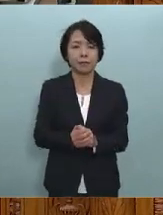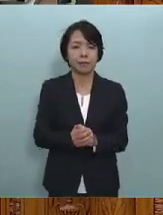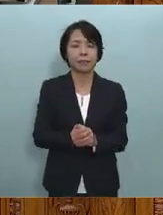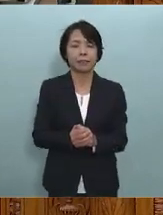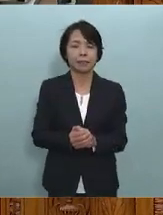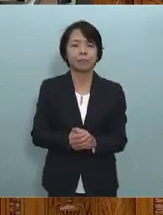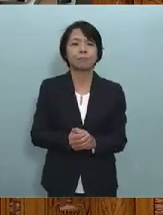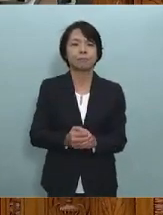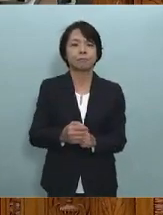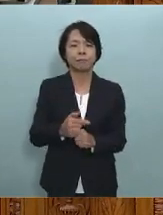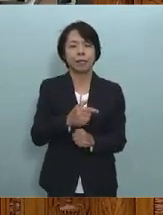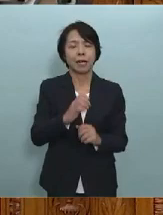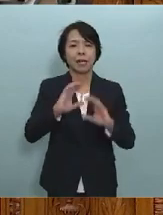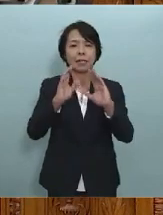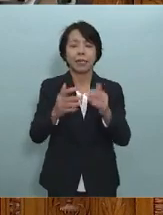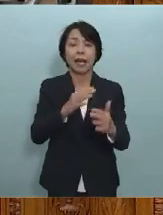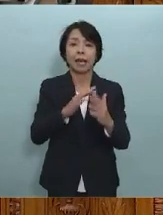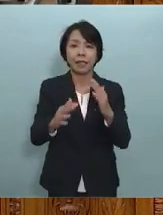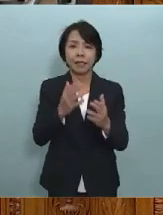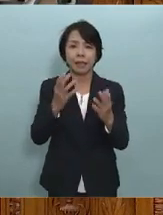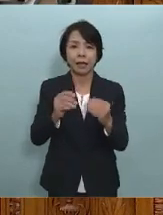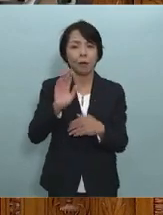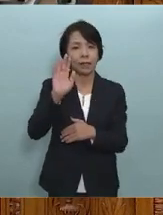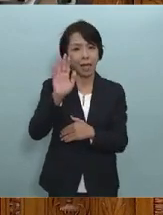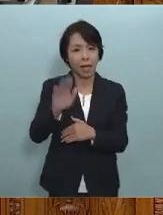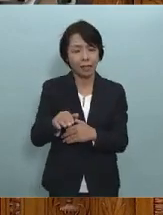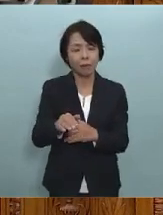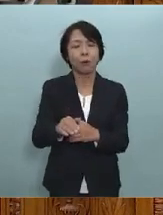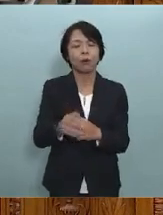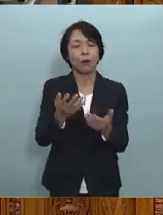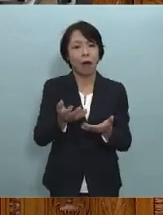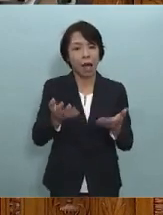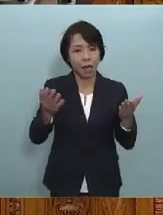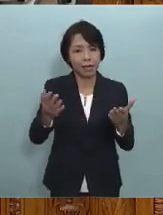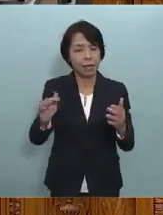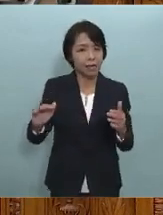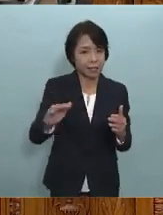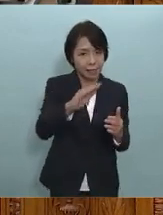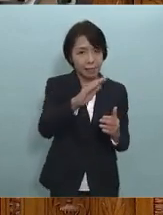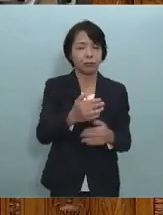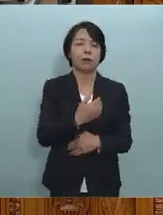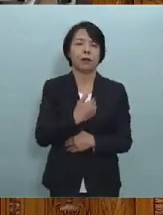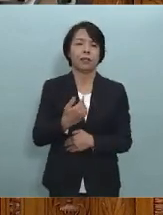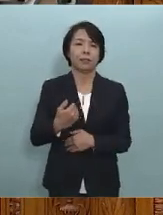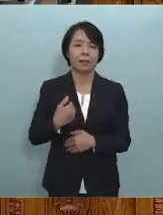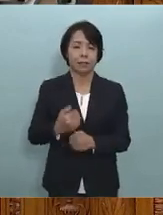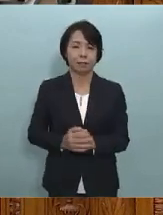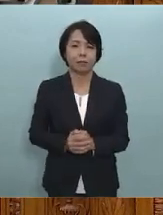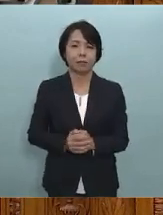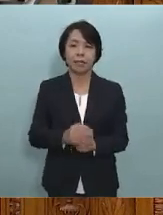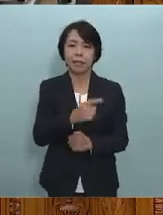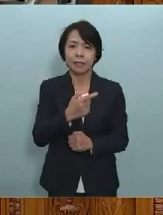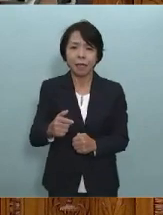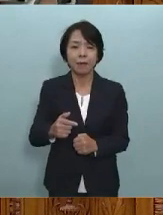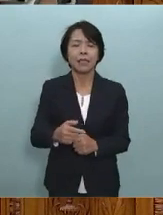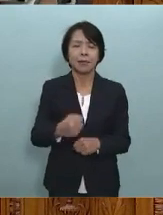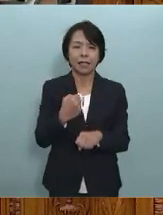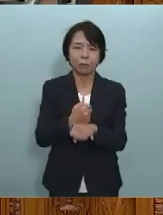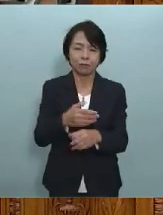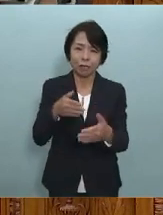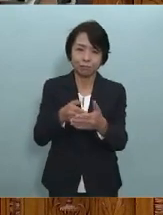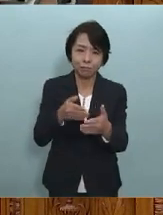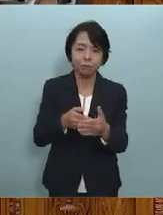大戦を終えた後半になって20世紀らしい繁栄や成長を遂げてきました様々な混乱にある